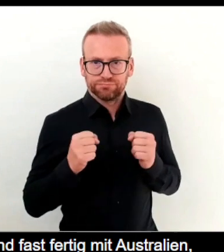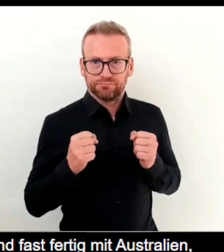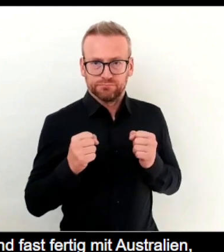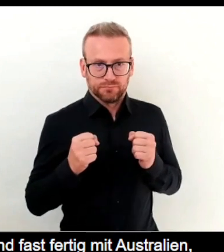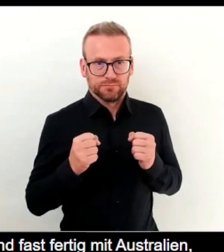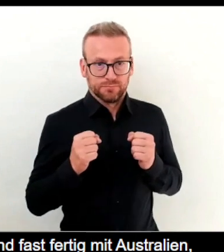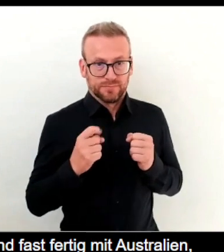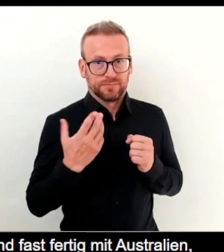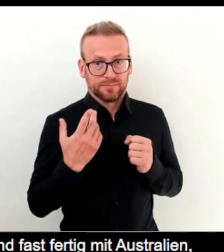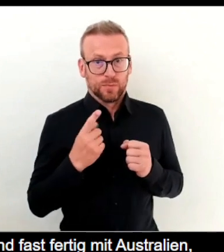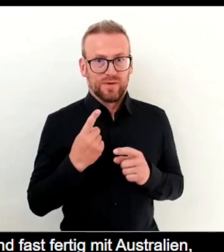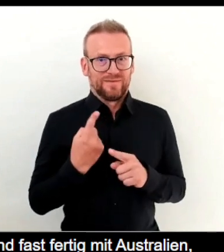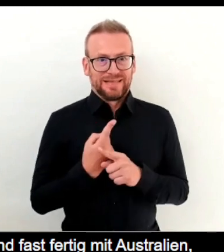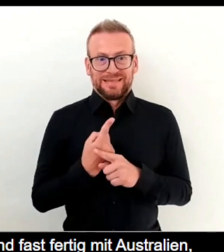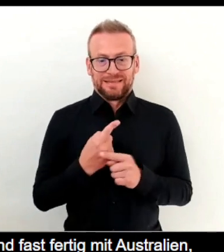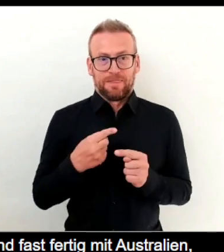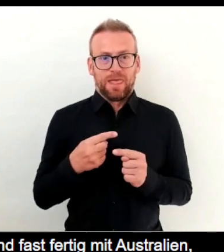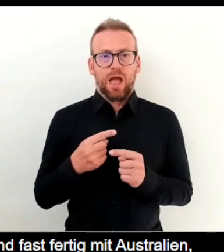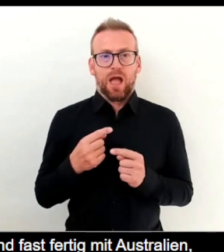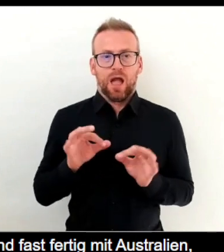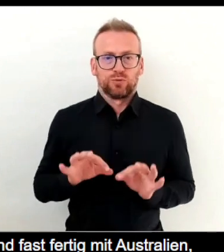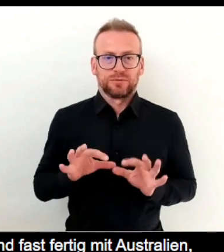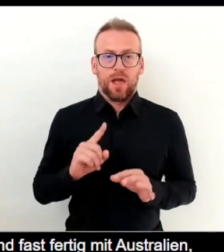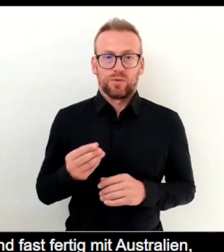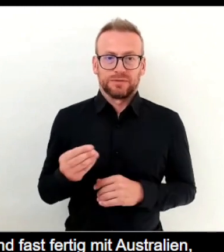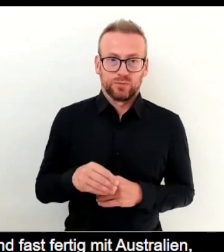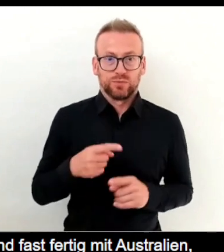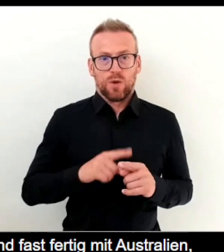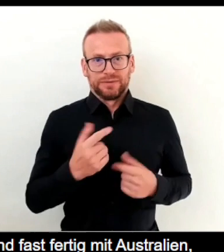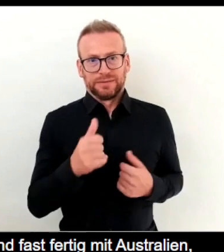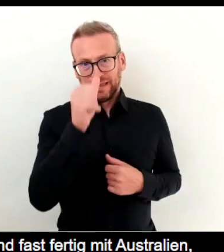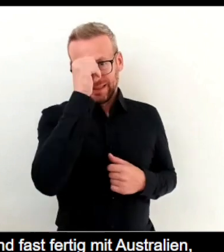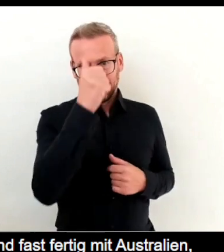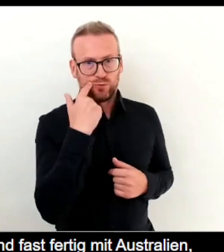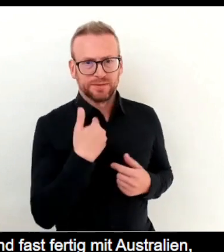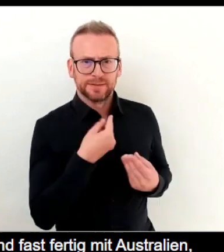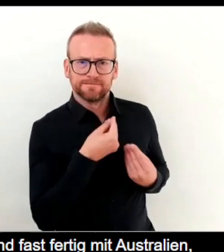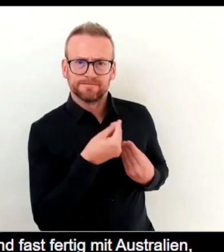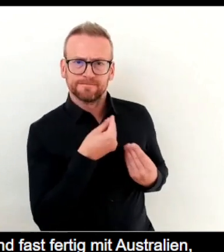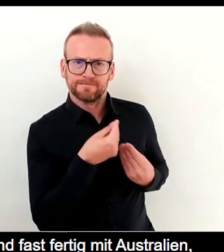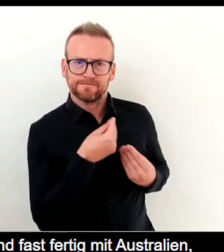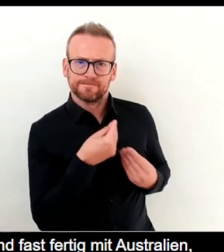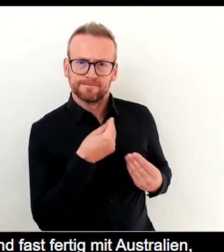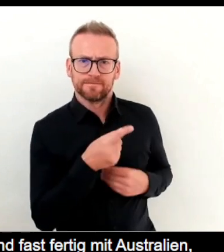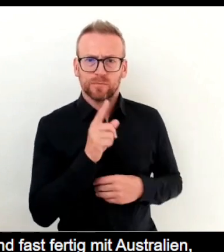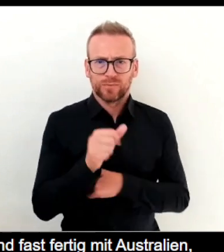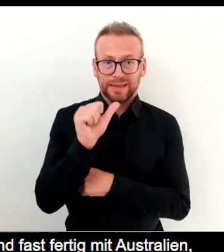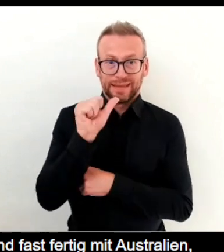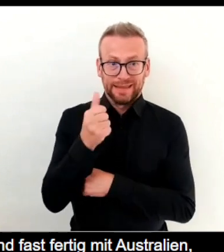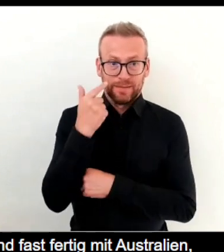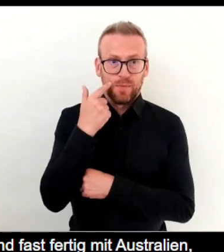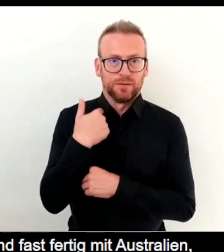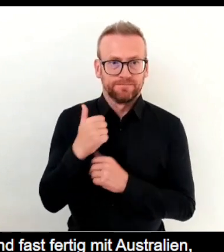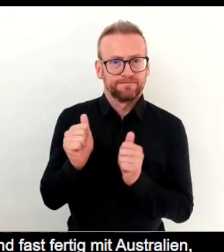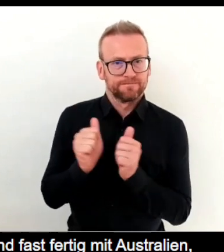Unternehmen, das am Export beteiligt ist. Ich nehme aus Bayreuth heute aber auch mit das klare Bekenntnis